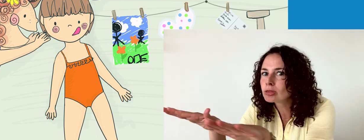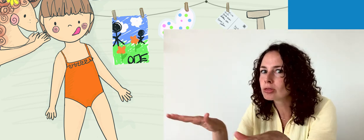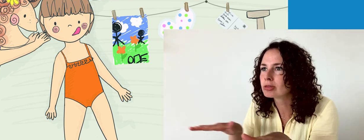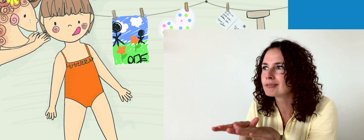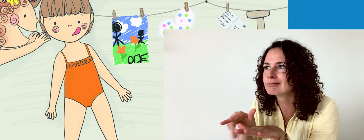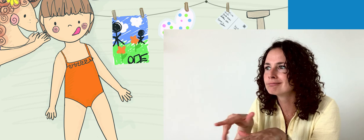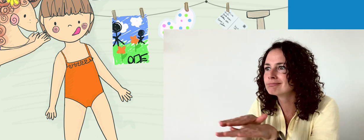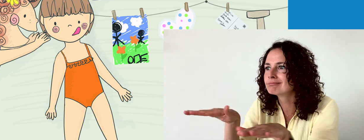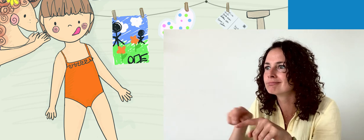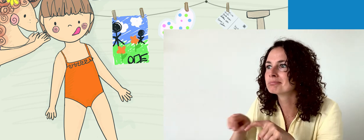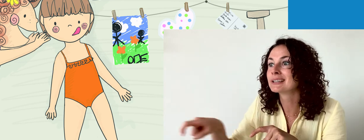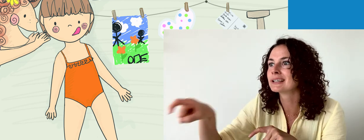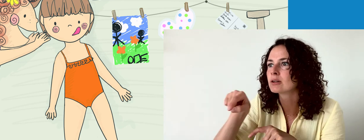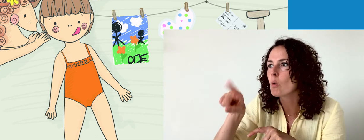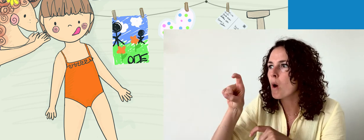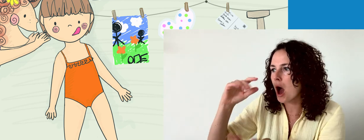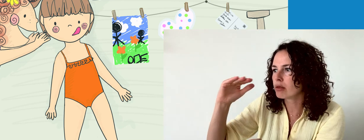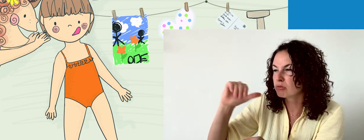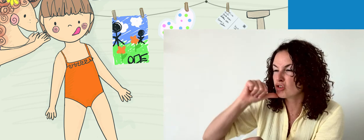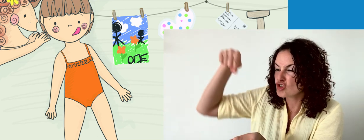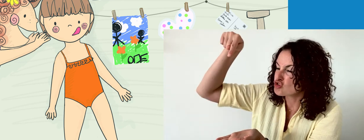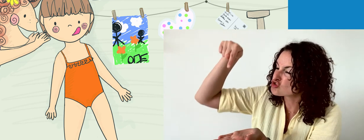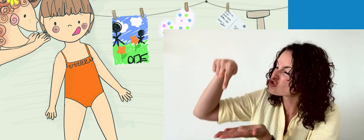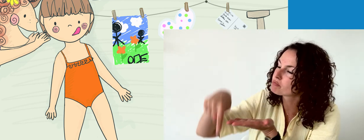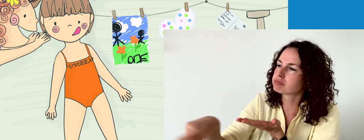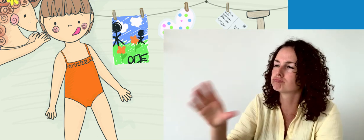is niet diep Dus je kan niet verdrinken